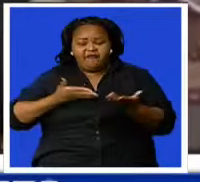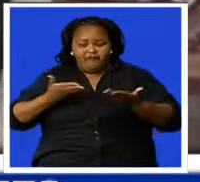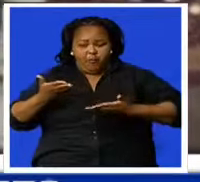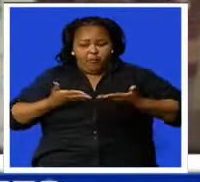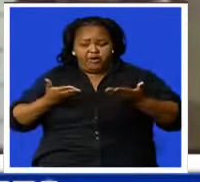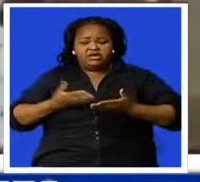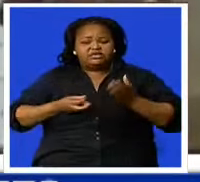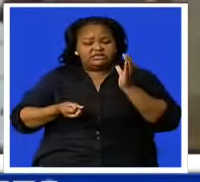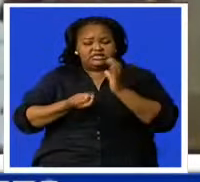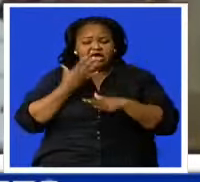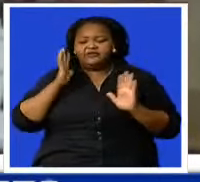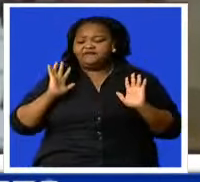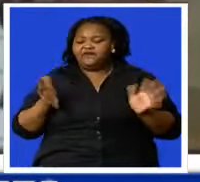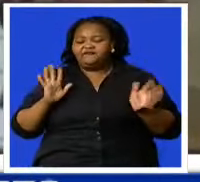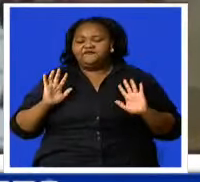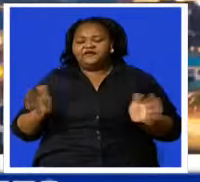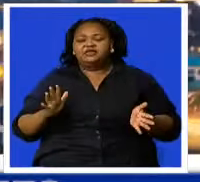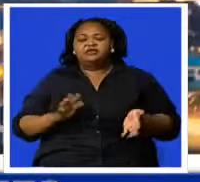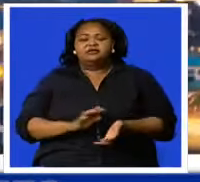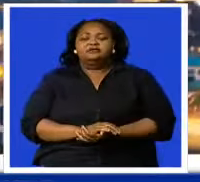Msibi ngesekwaluseni.